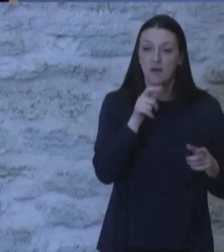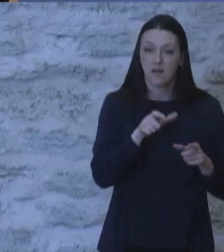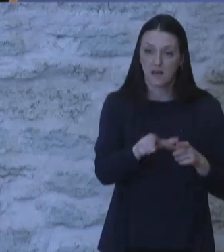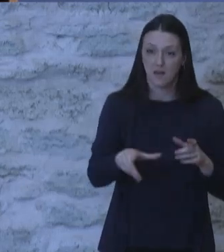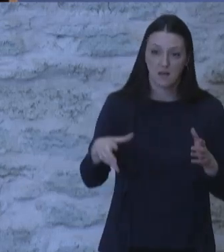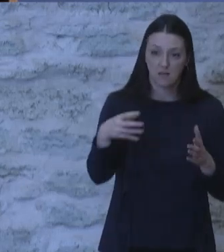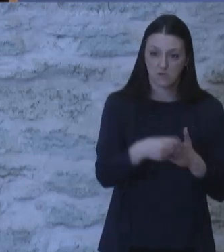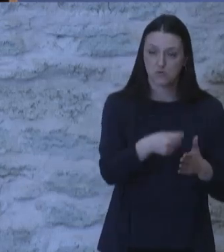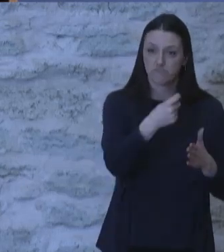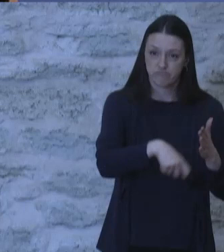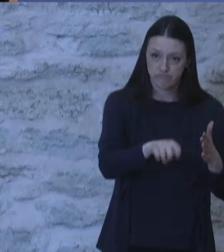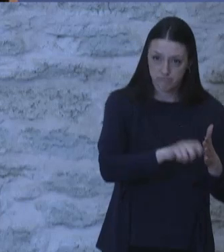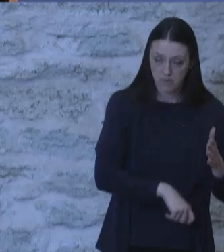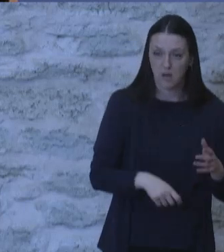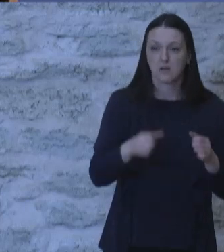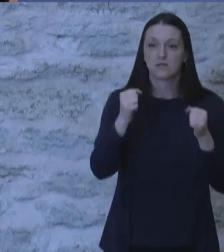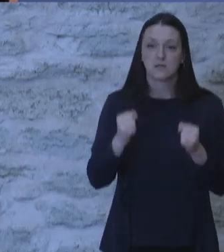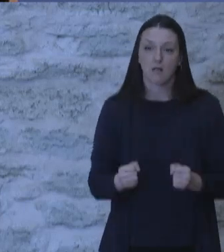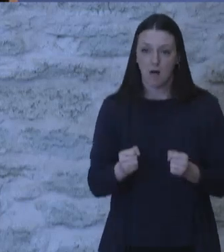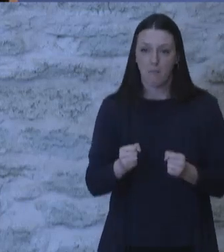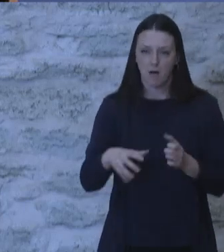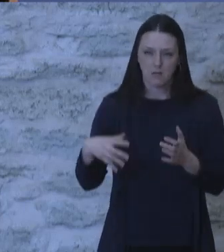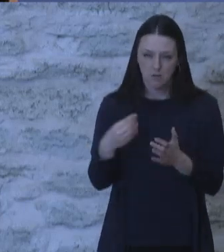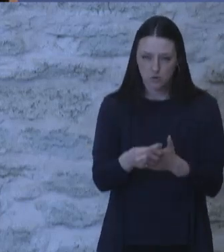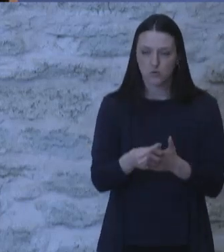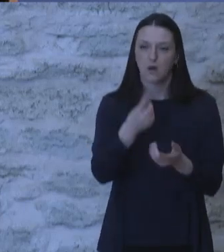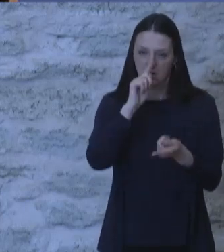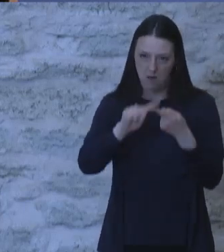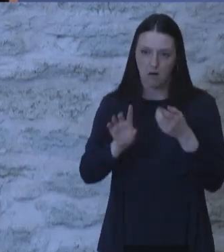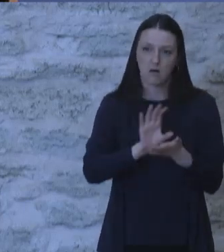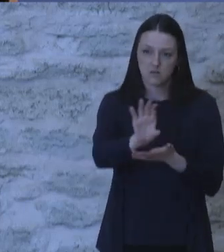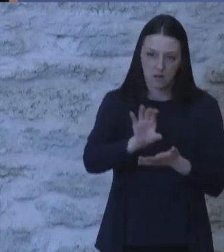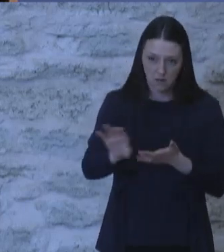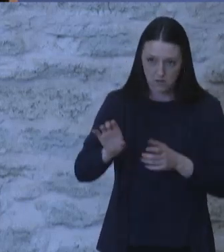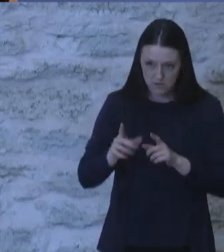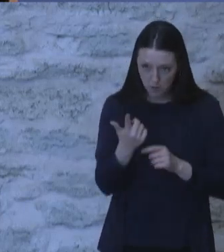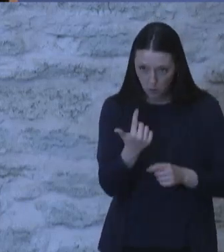tagastatakse sadama tasud laeva operaatoritele.